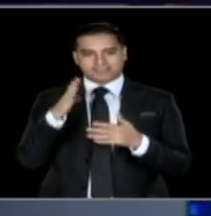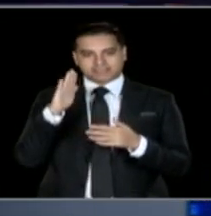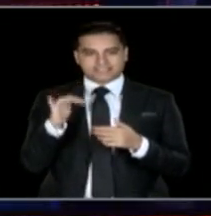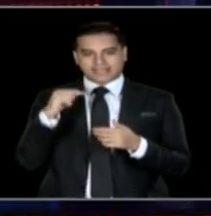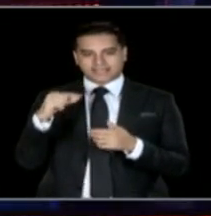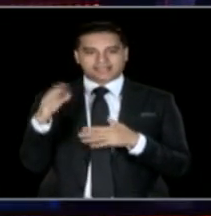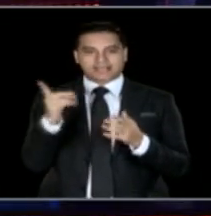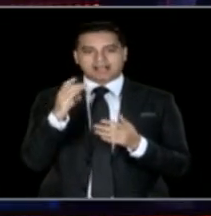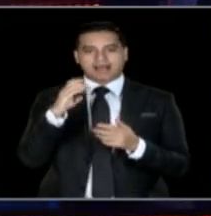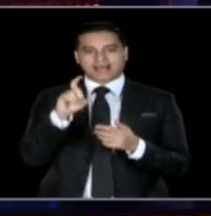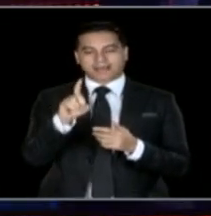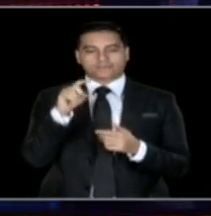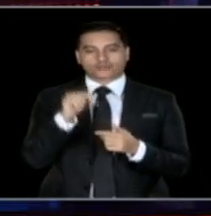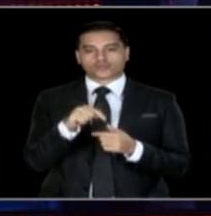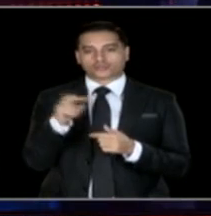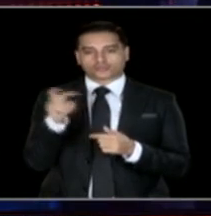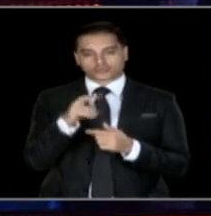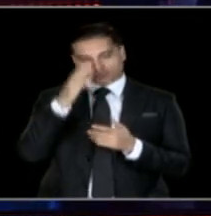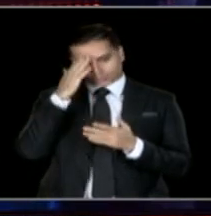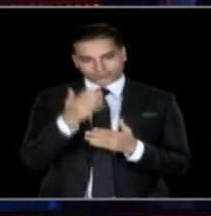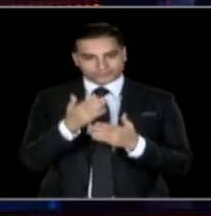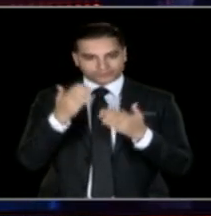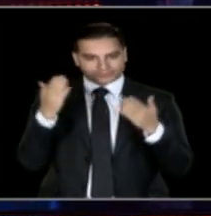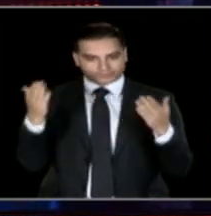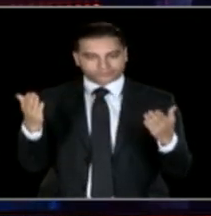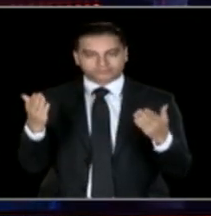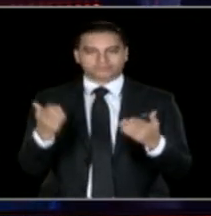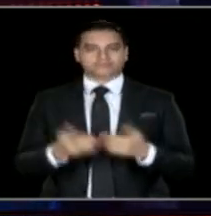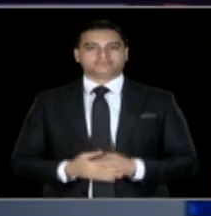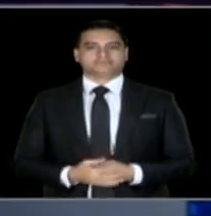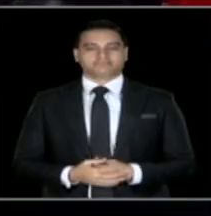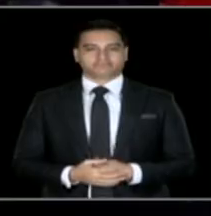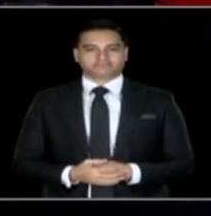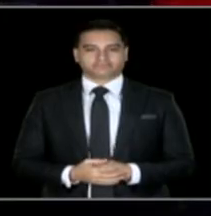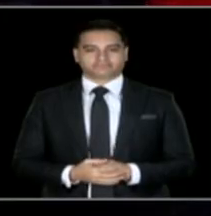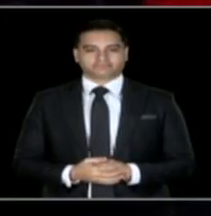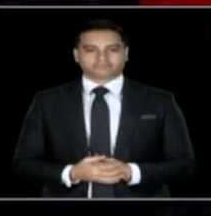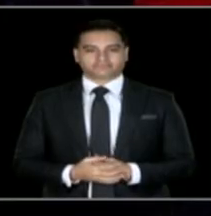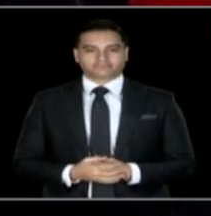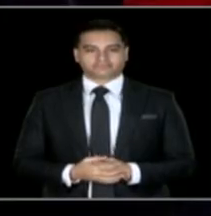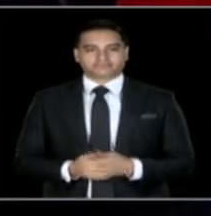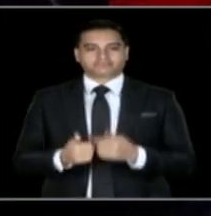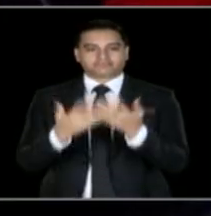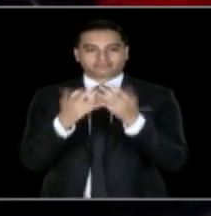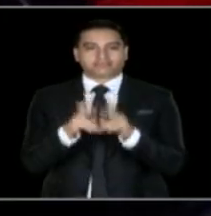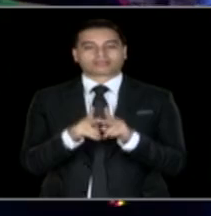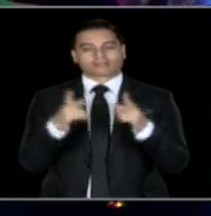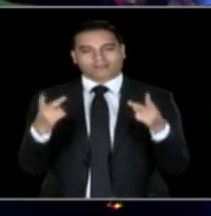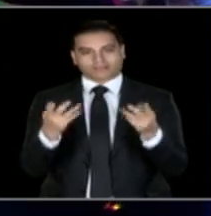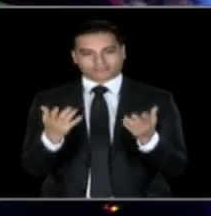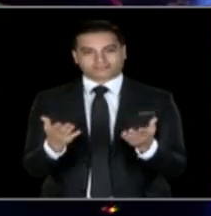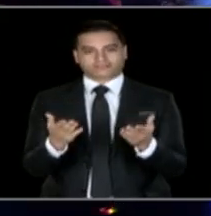رجب. نور الهدى وفيرينا، فيرينا ونور الهدى بحيهم هما الاثنين، تفضل. النتيجة اتغيرت،